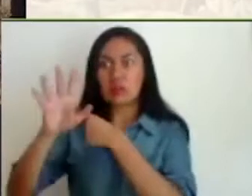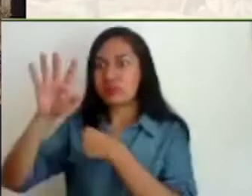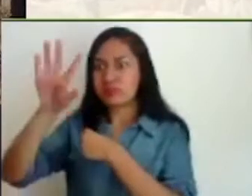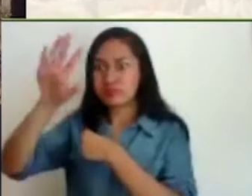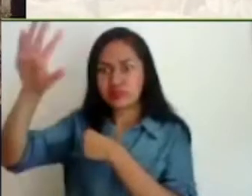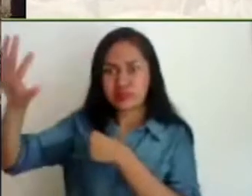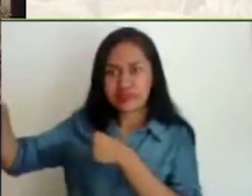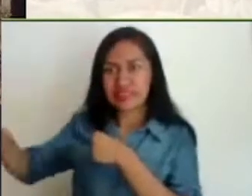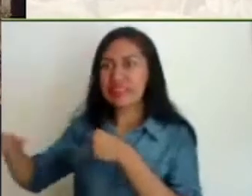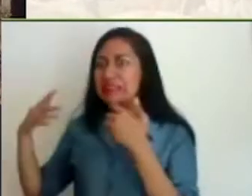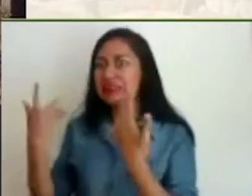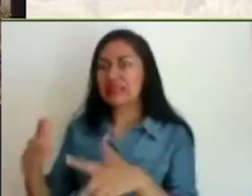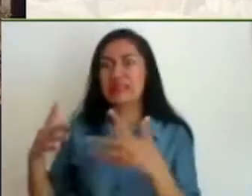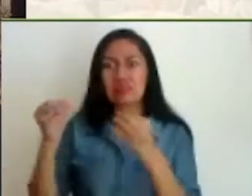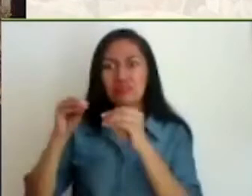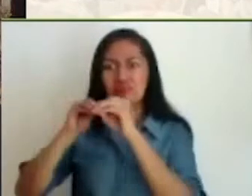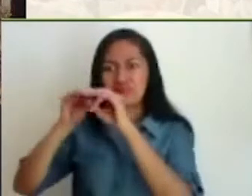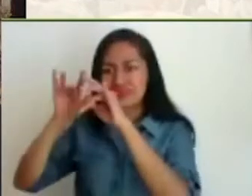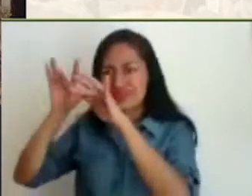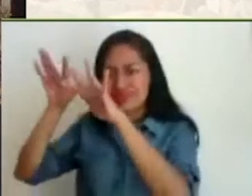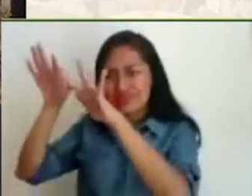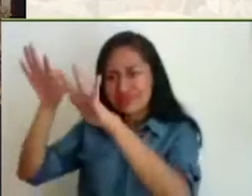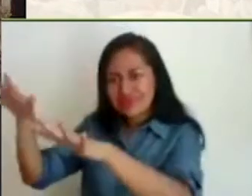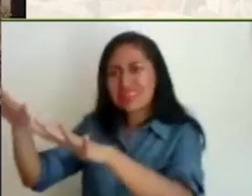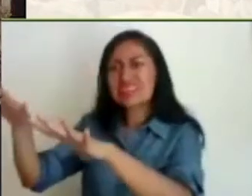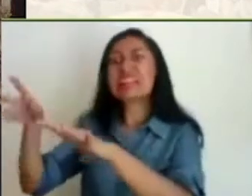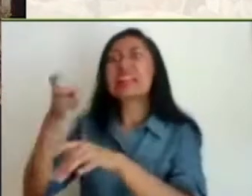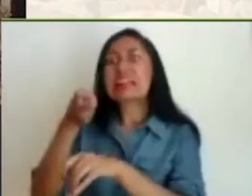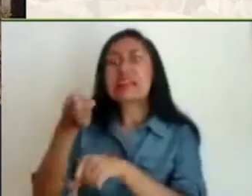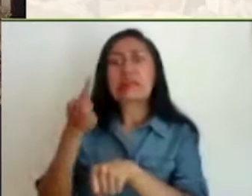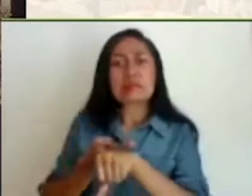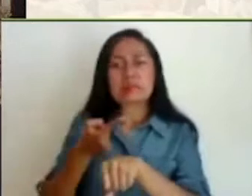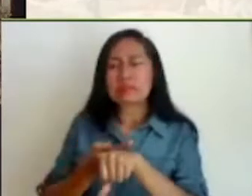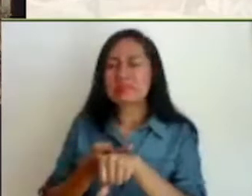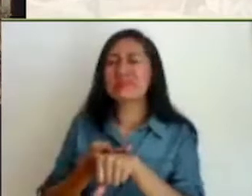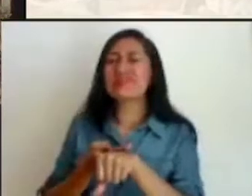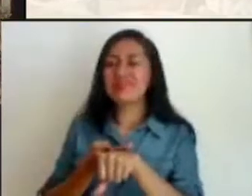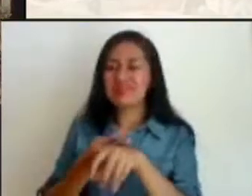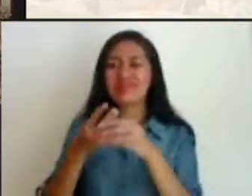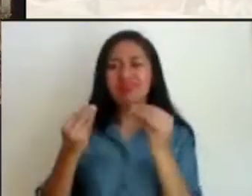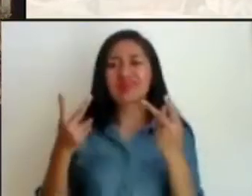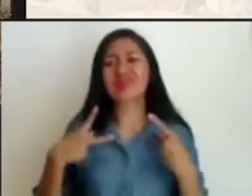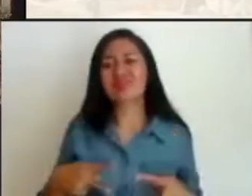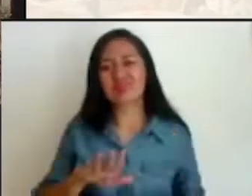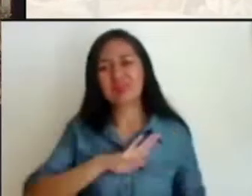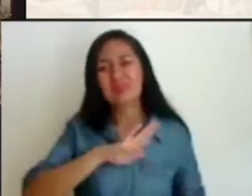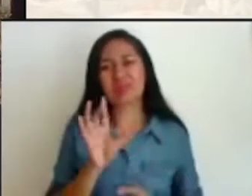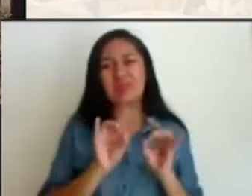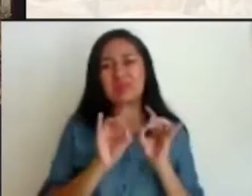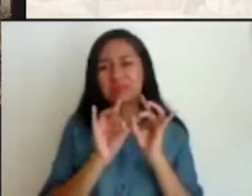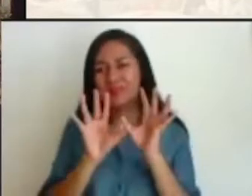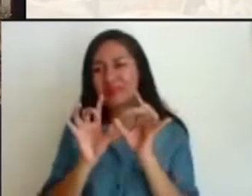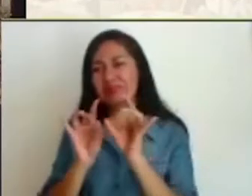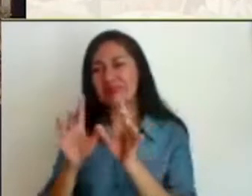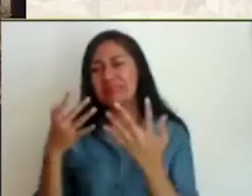Si stima che l'epidemia abbia provocato in Venezia più di 46.000 decessi. Il dato